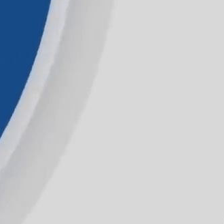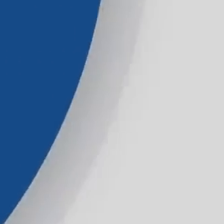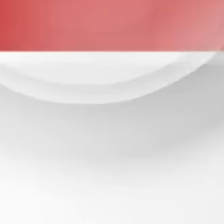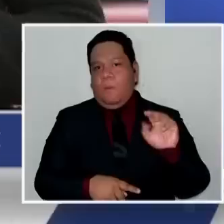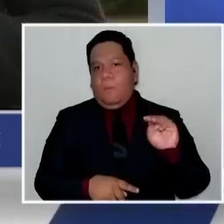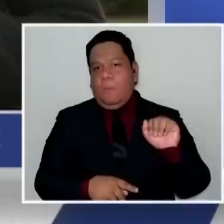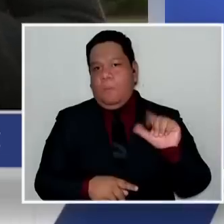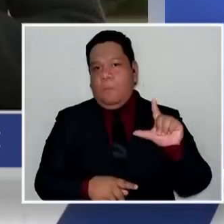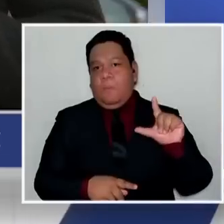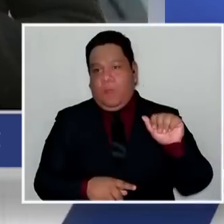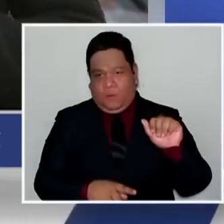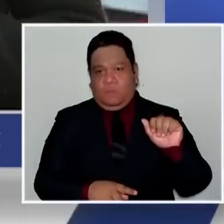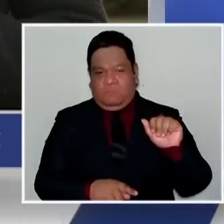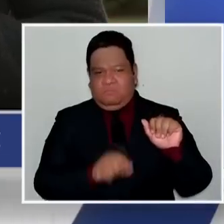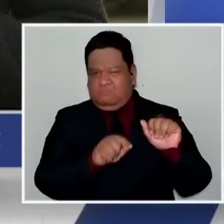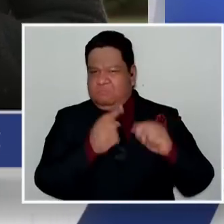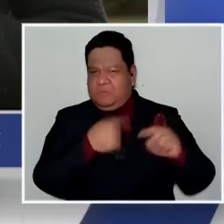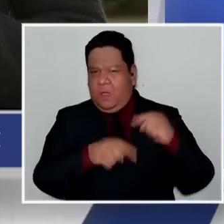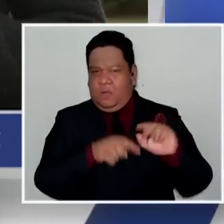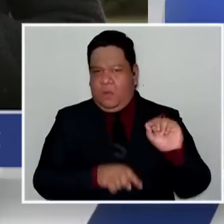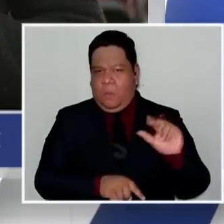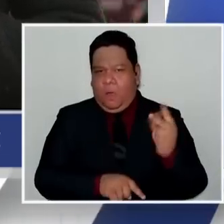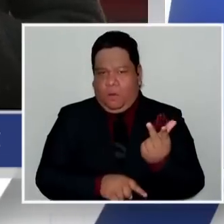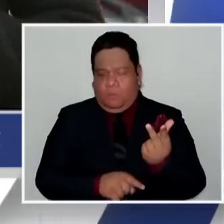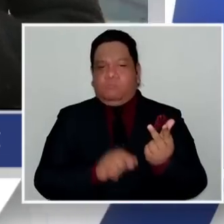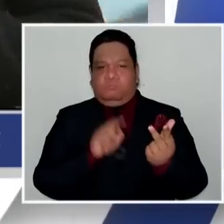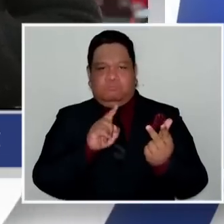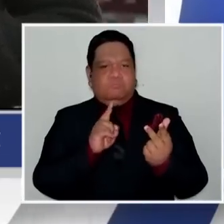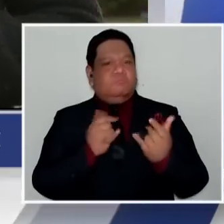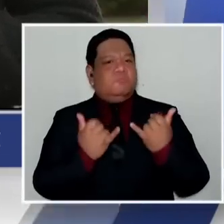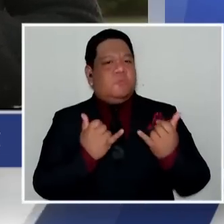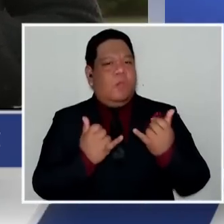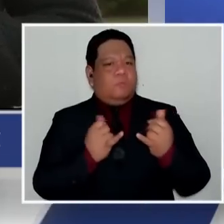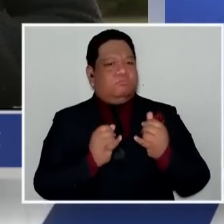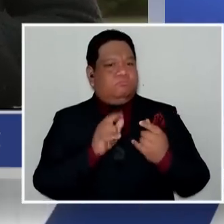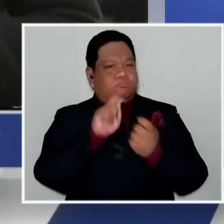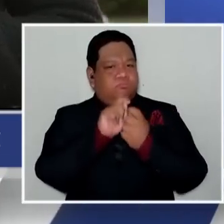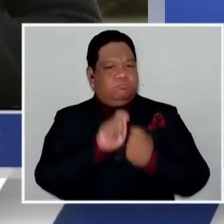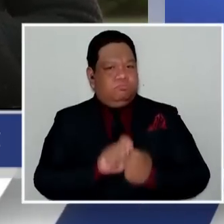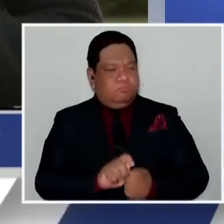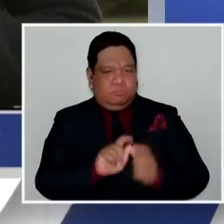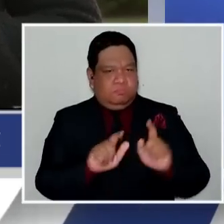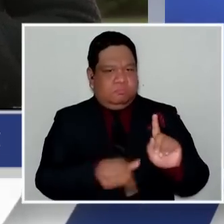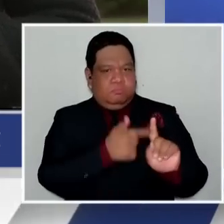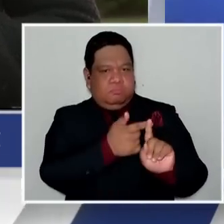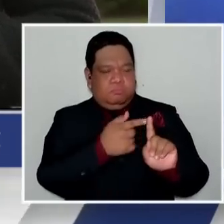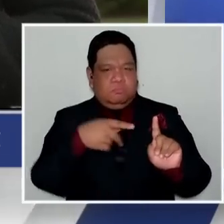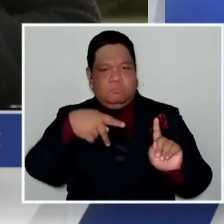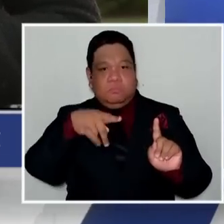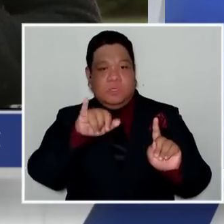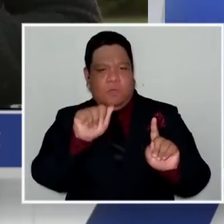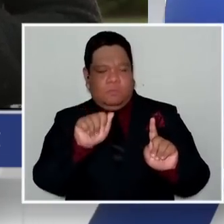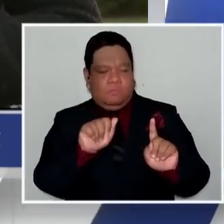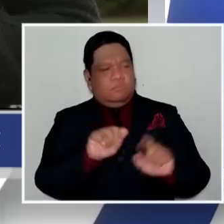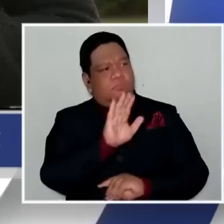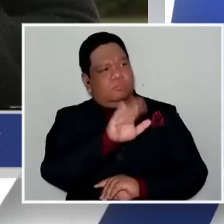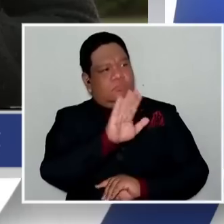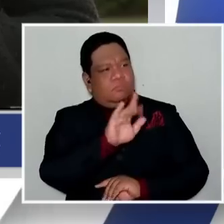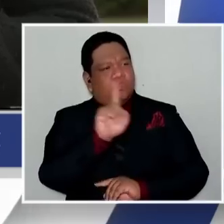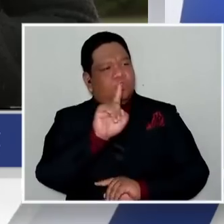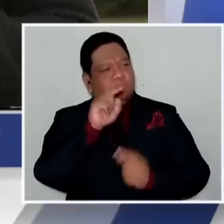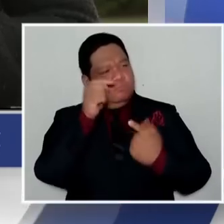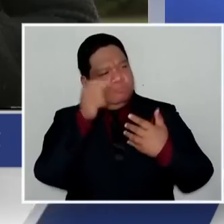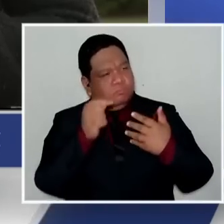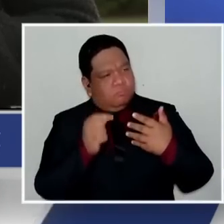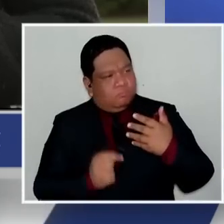D.C., nagpapatrol si Pia Gutierrez. Pia, ano ang mga pinakamahalaga na namang napag-usapan sa pagitan